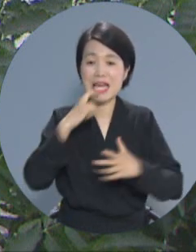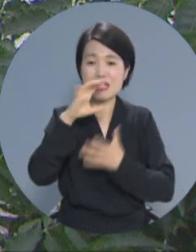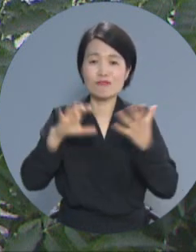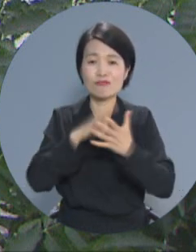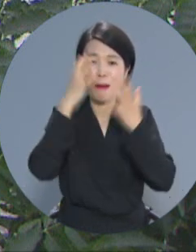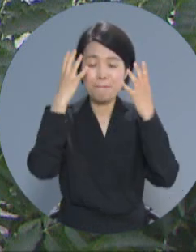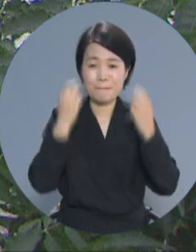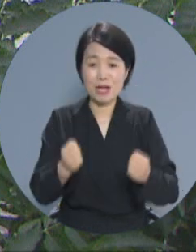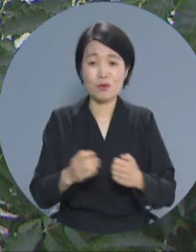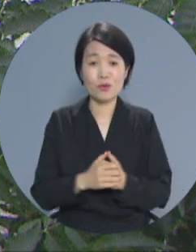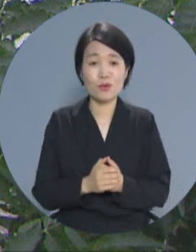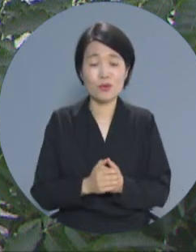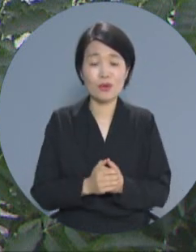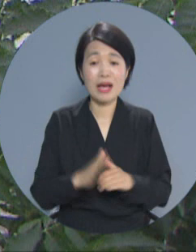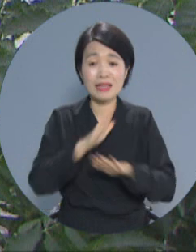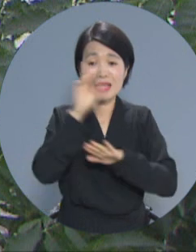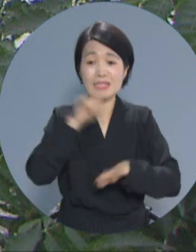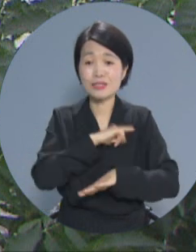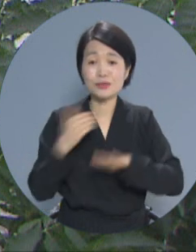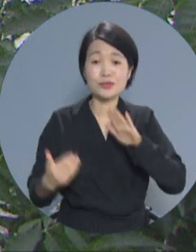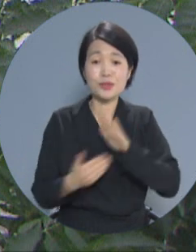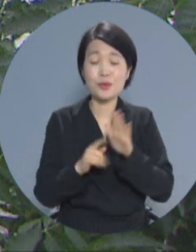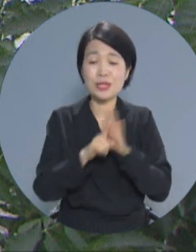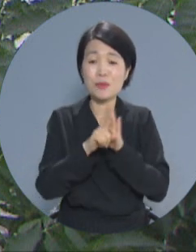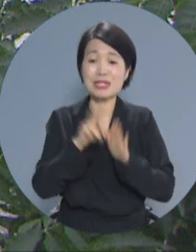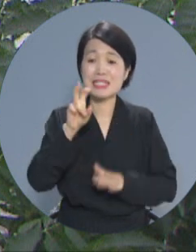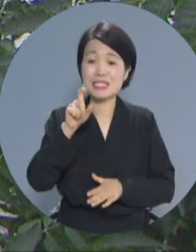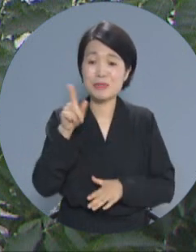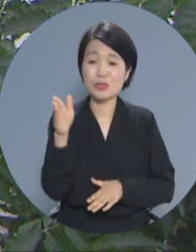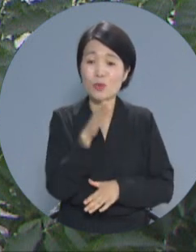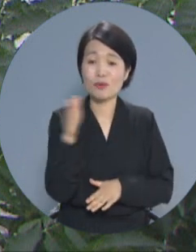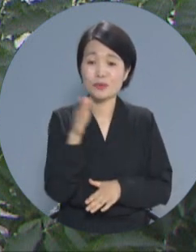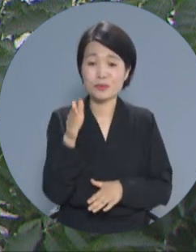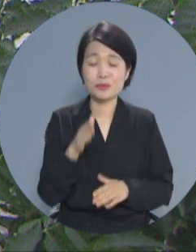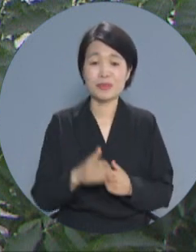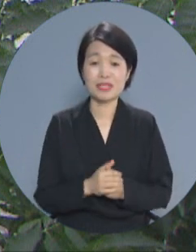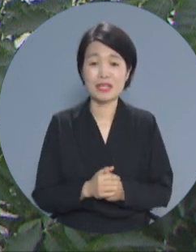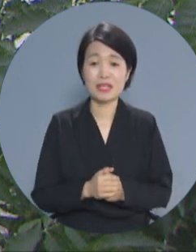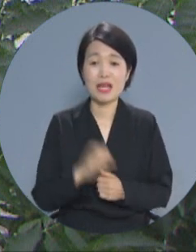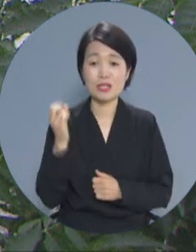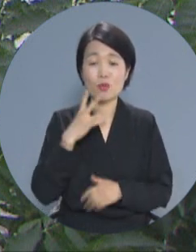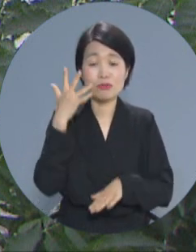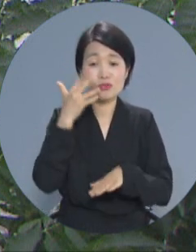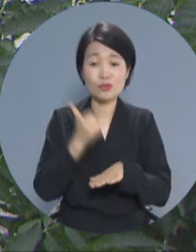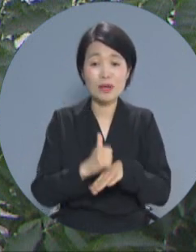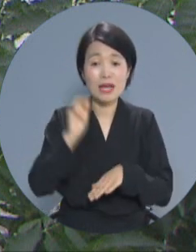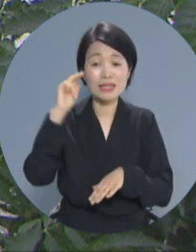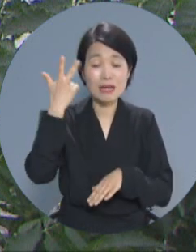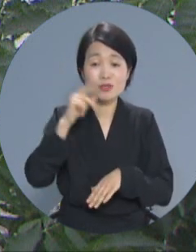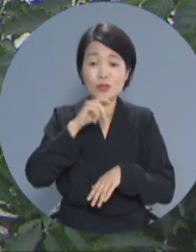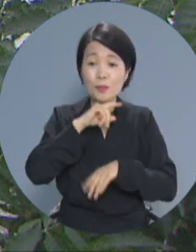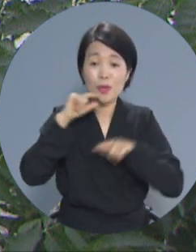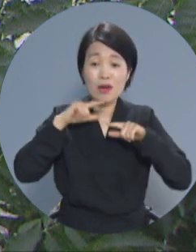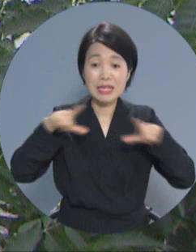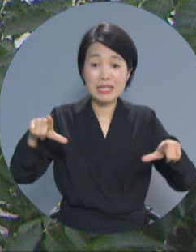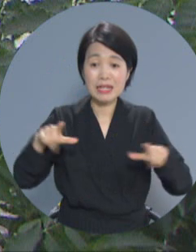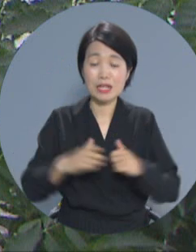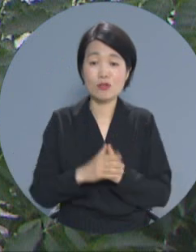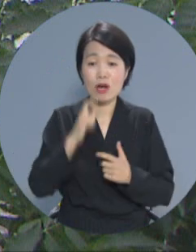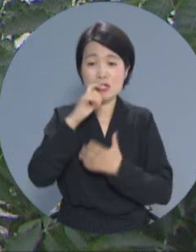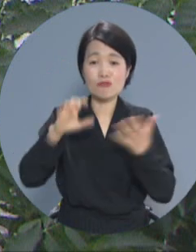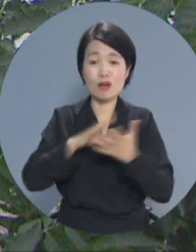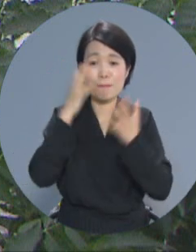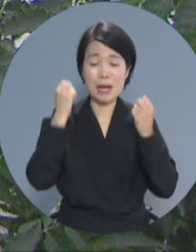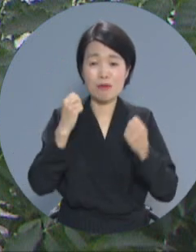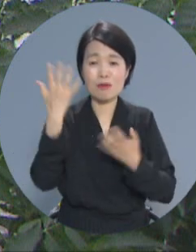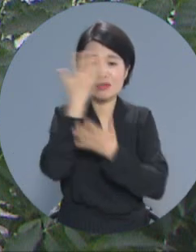많이 끼겠고 낮 최고 기온은 21도 내외에 머물겠습니다. 또 주말을 지나 다음 주 평일에도 구름 많고